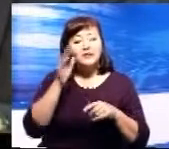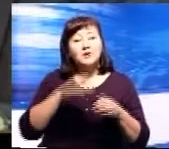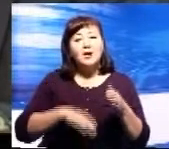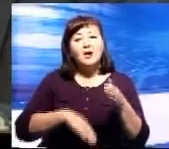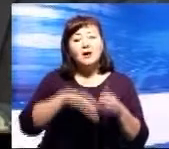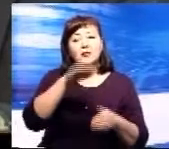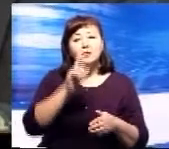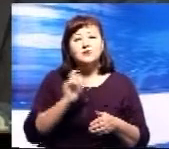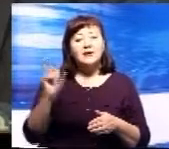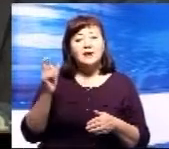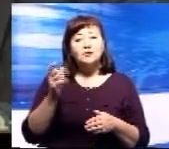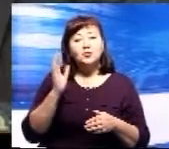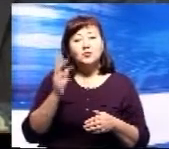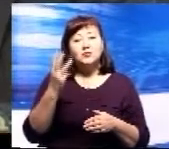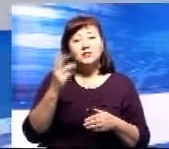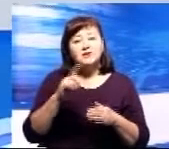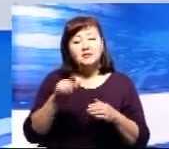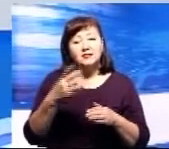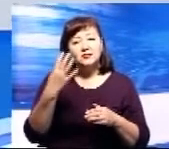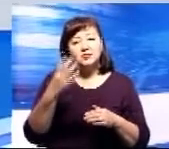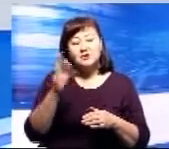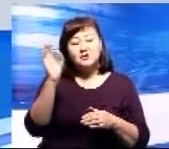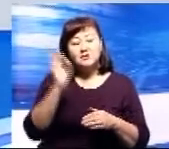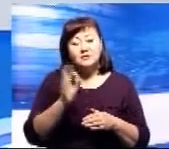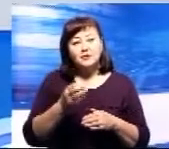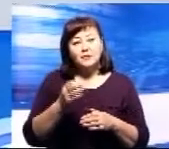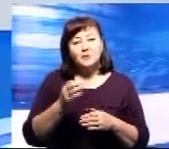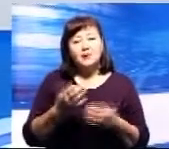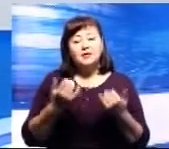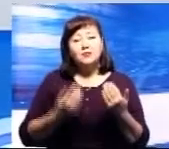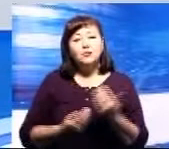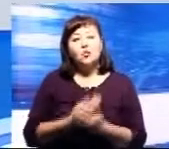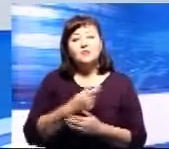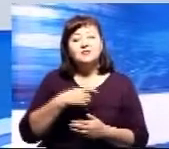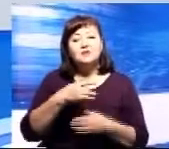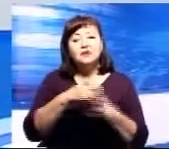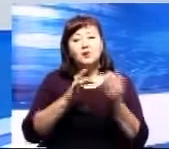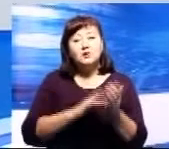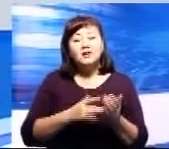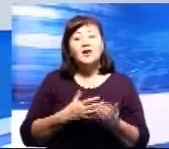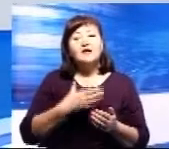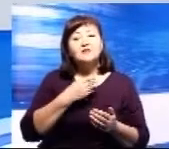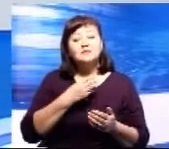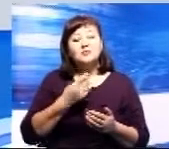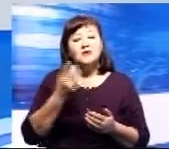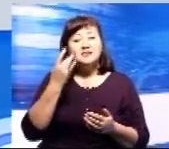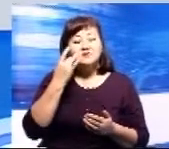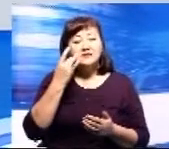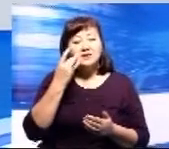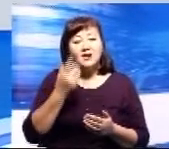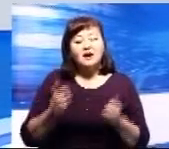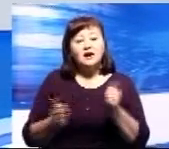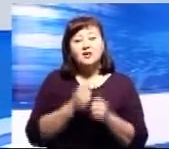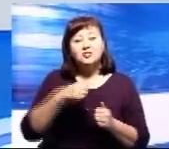составит 3,4%. К новостям в городе. Из года в год в Семее создается сезонный ажиотаж вокруг